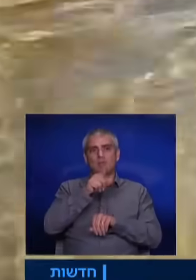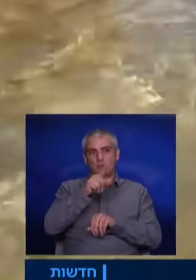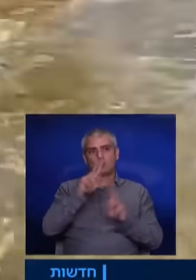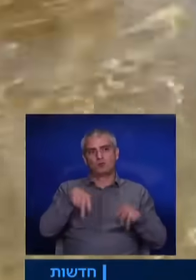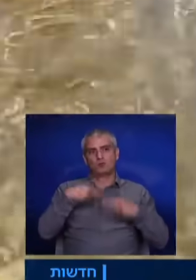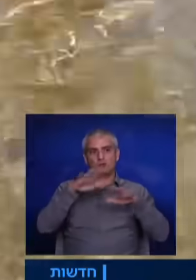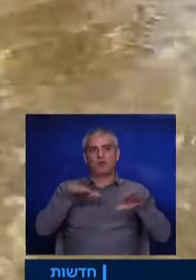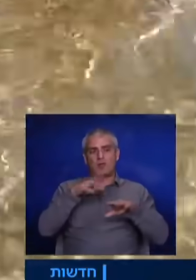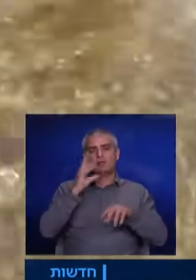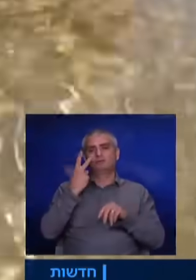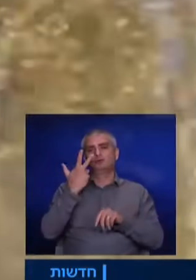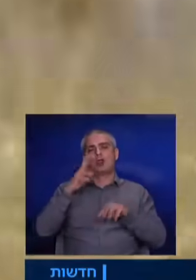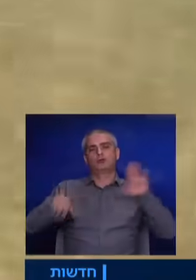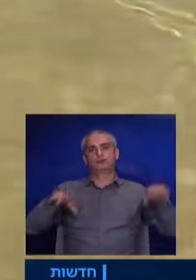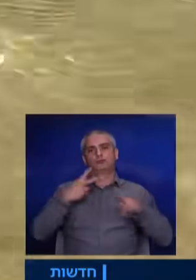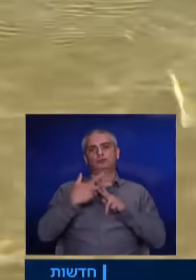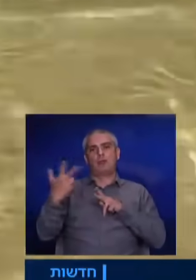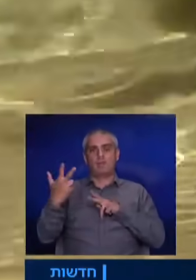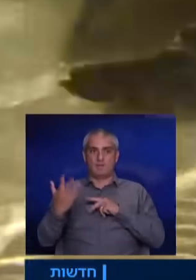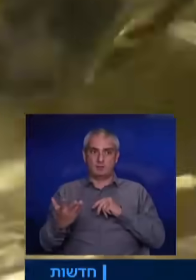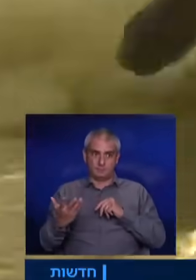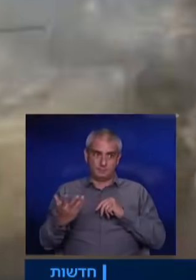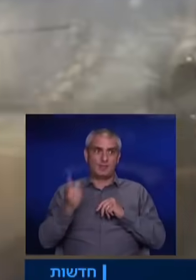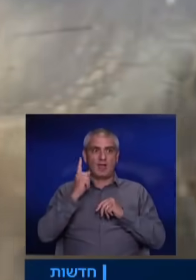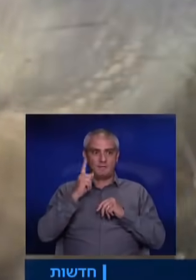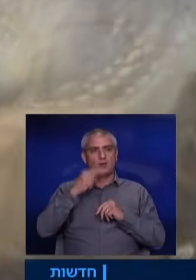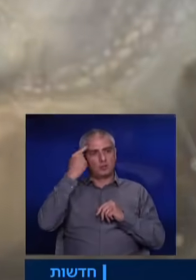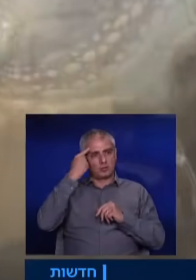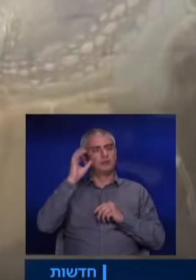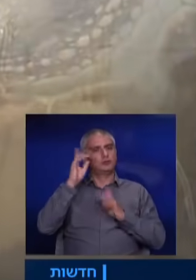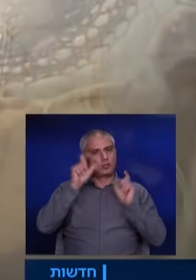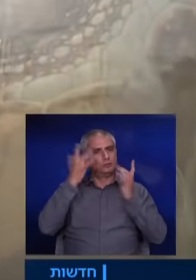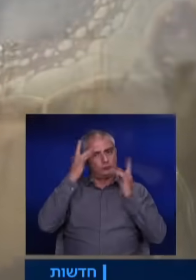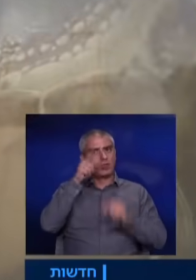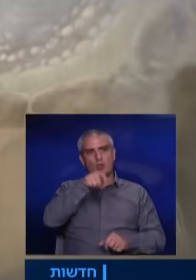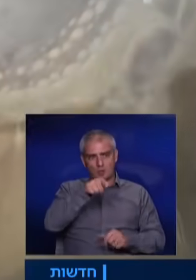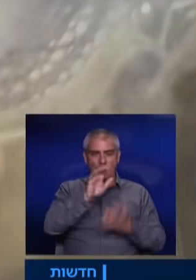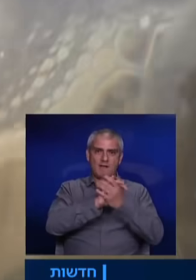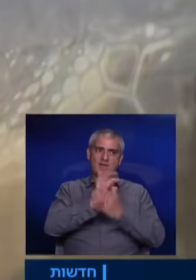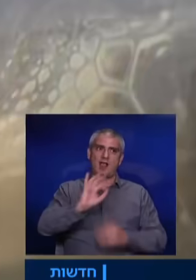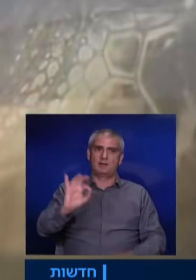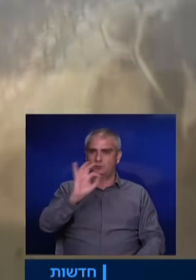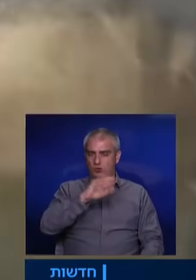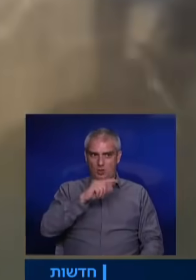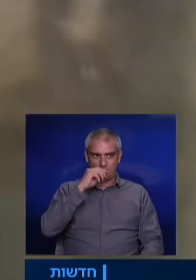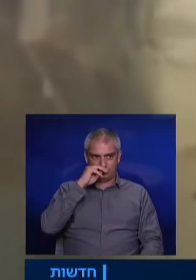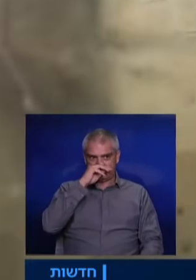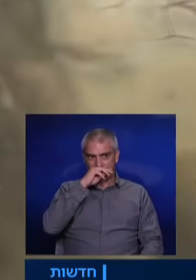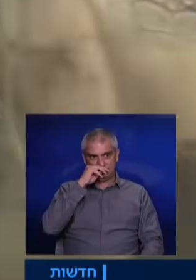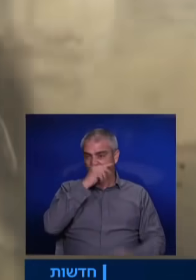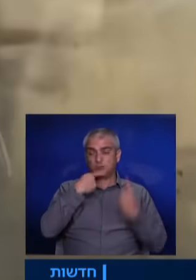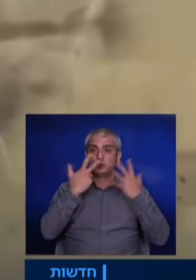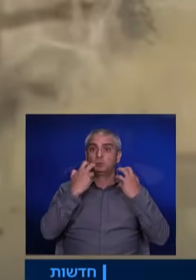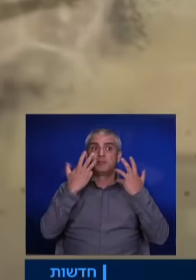לים הפתוח עם 3 גפיים בלבד, אבל בידיעה שיש מי שדואג לו ולחבריו. בשנות ה-80